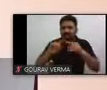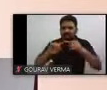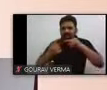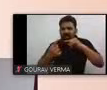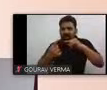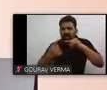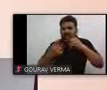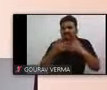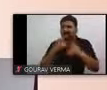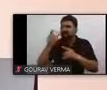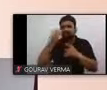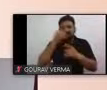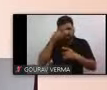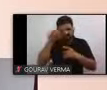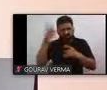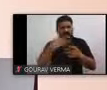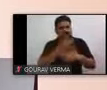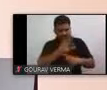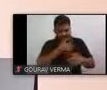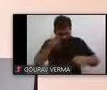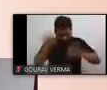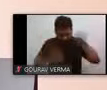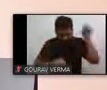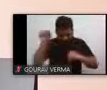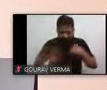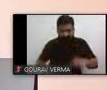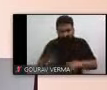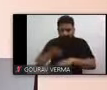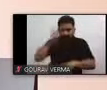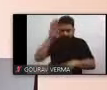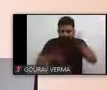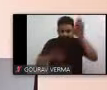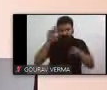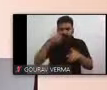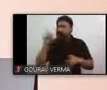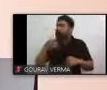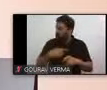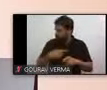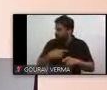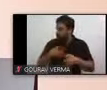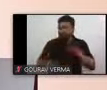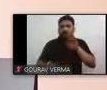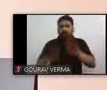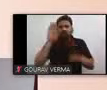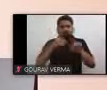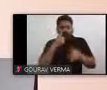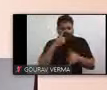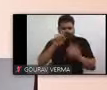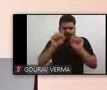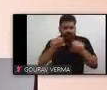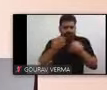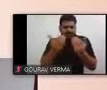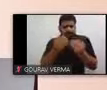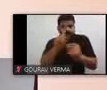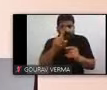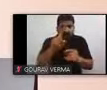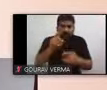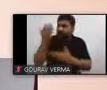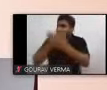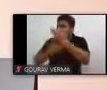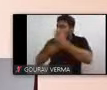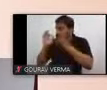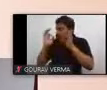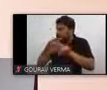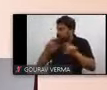them कि तुम ऐसे पैर करो, ये exercise करो. Yes, parents can also do basic things, but under the guidance. So,